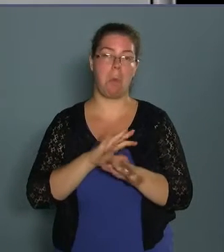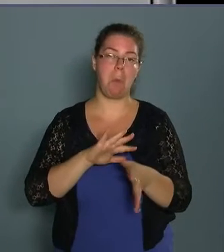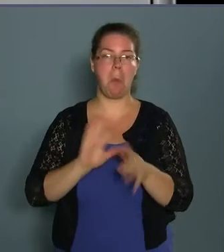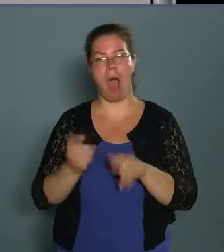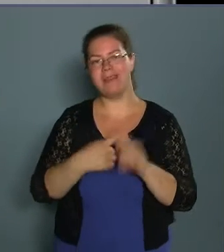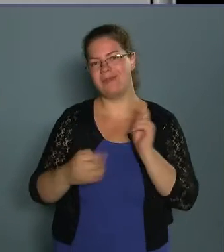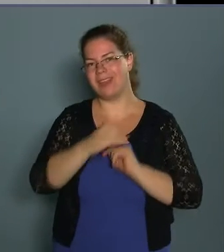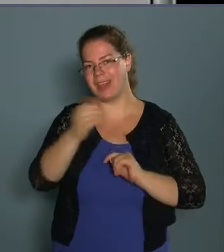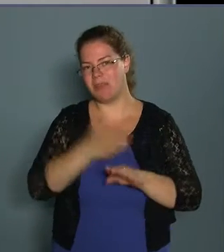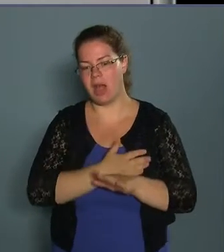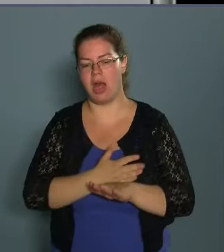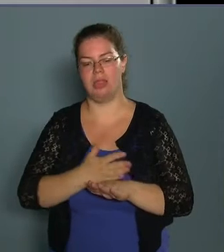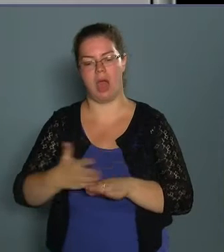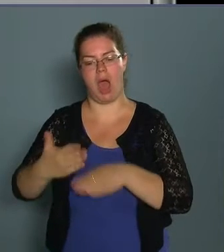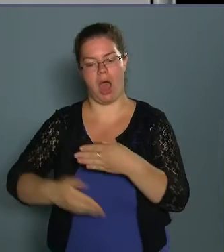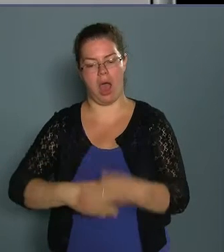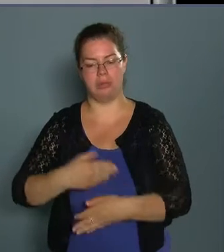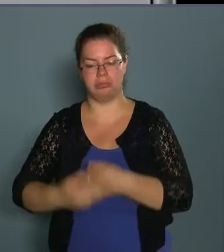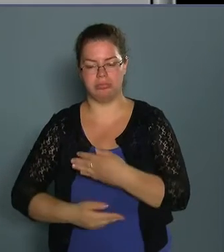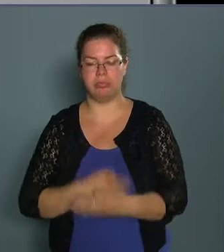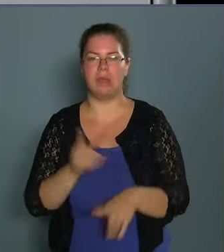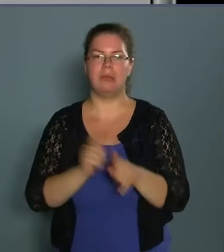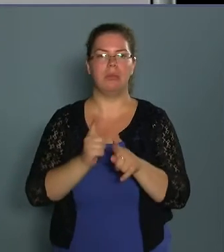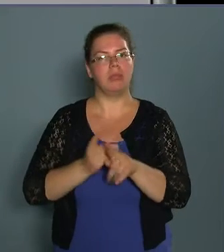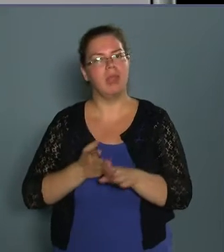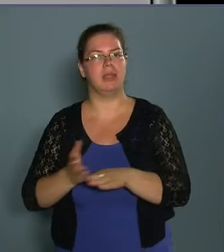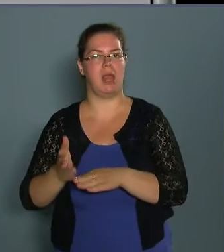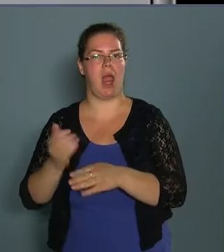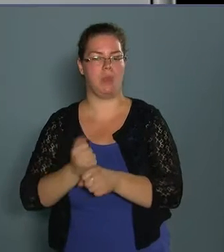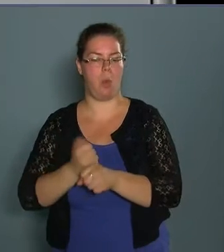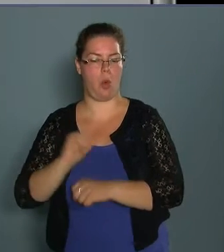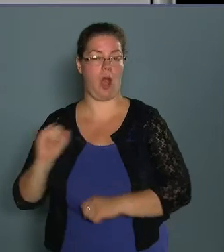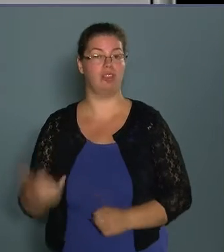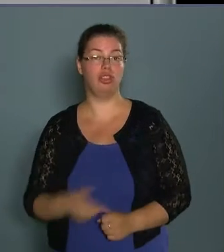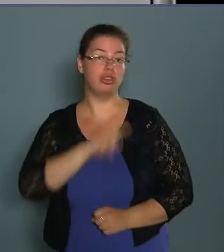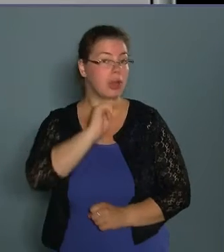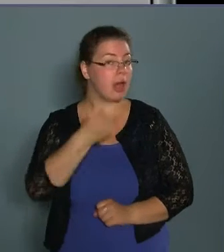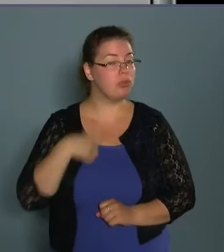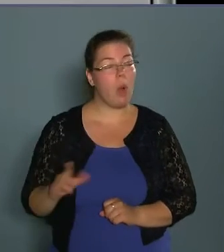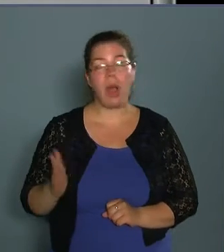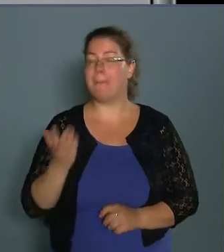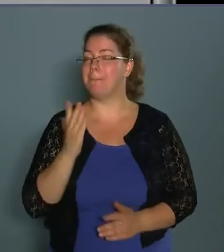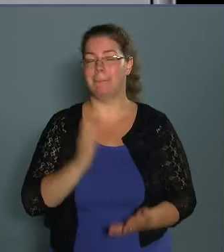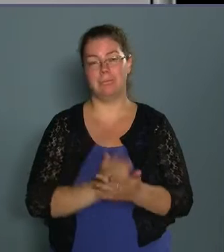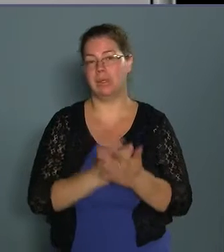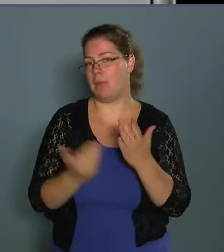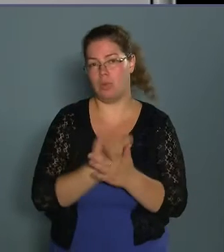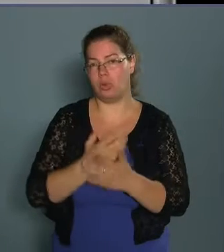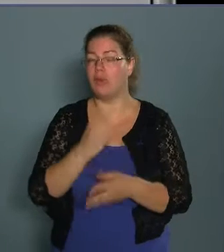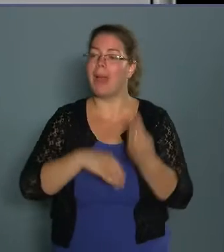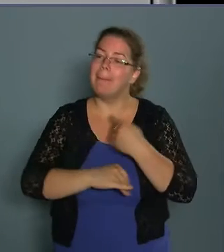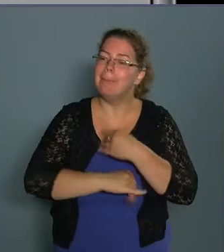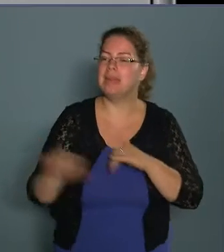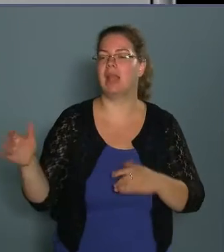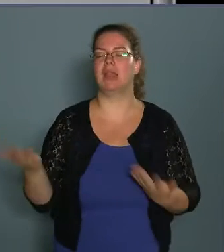majd fél éven átfolyó ilyen irányú munka is sikeres volt, habár ez nem újdonság, mert minden